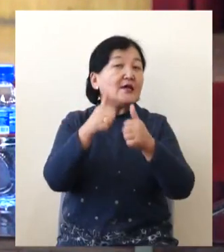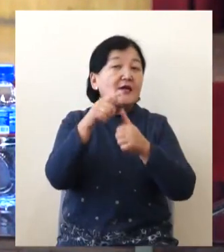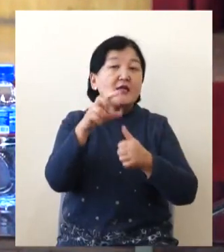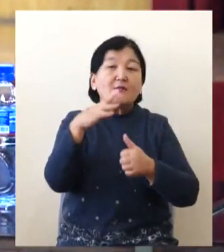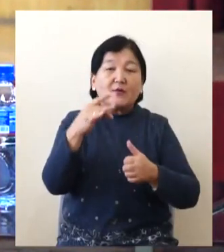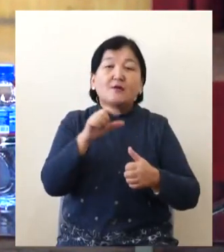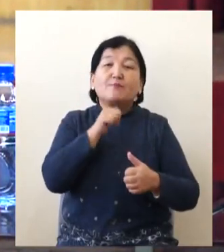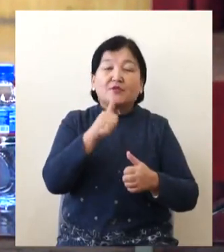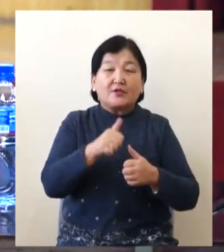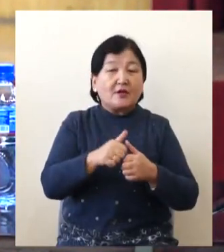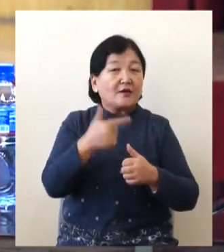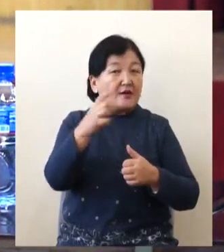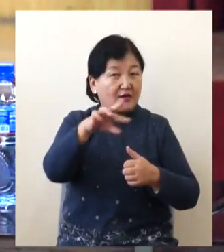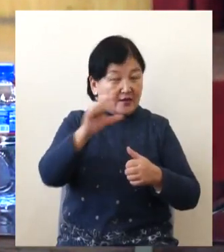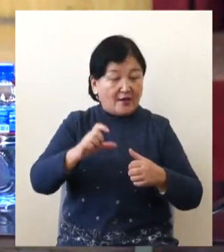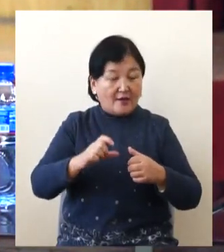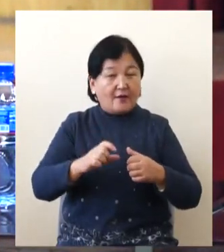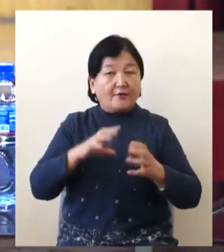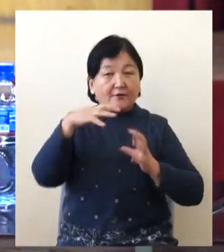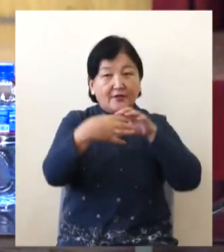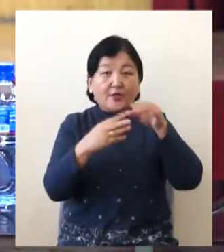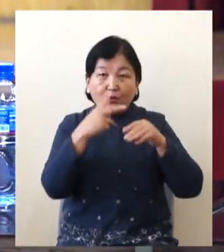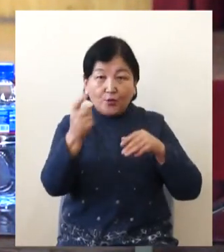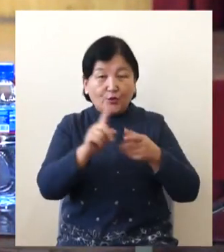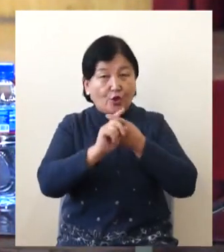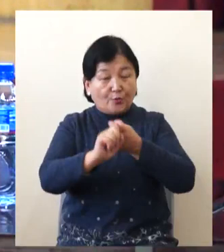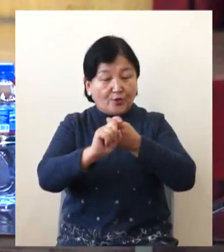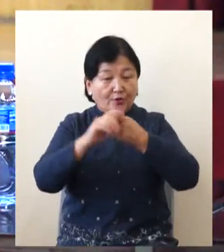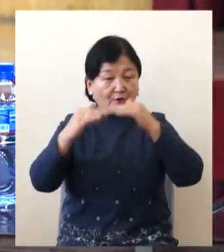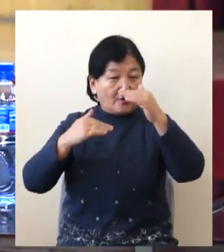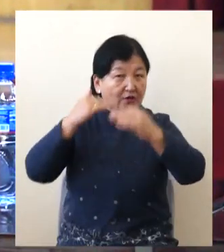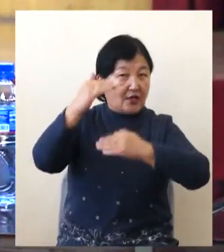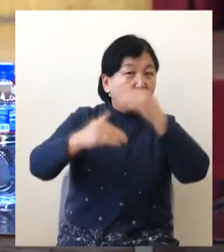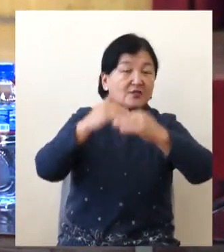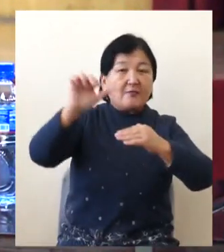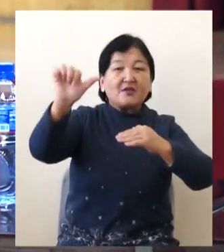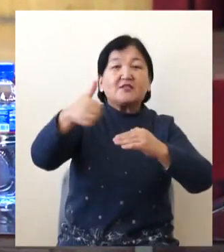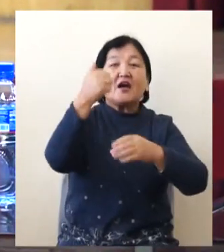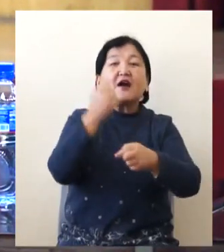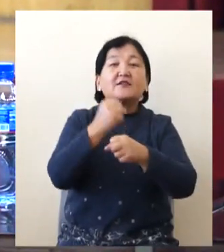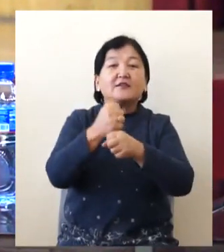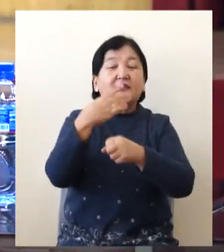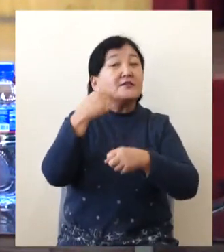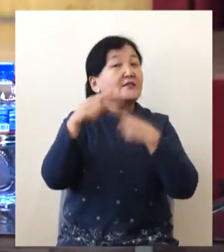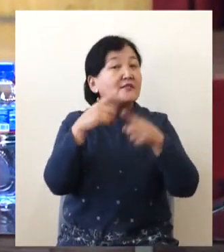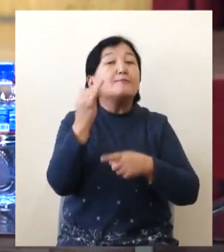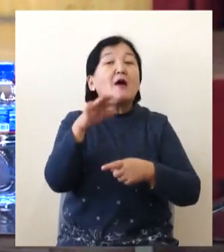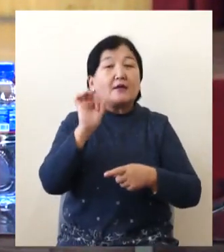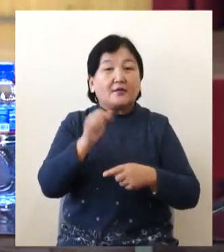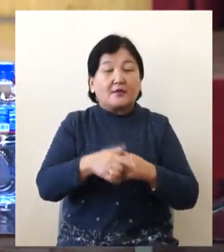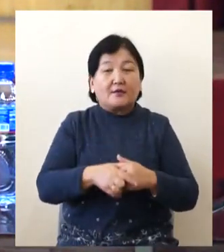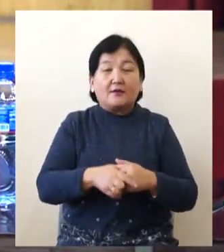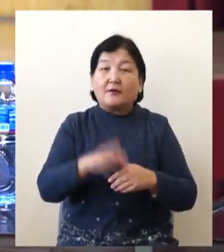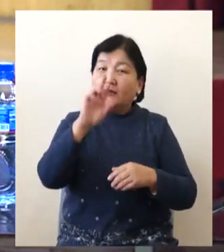туршиж үзсэн бүх засаглалын дотроос хамгийн сайн ажилласан гэж хэлсэн. Тэгэхээр